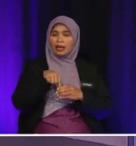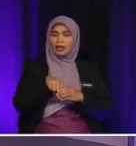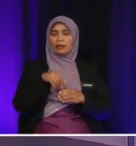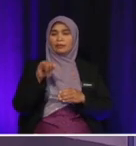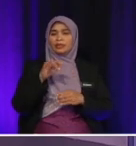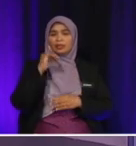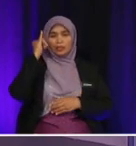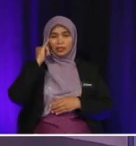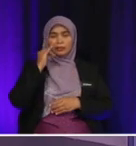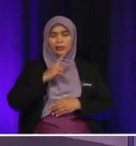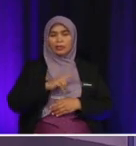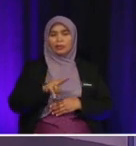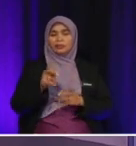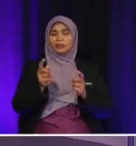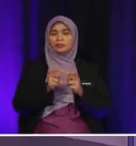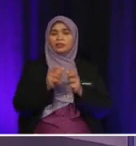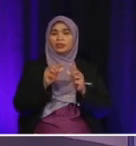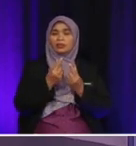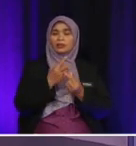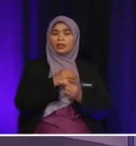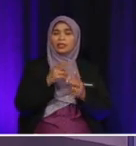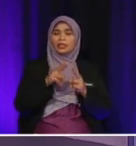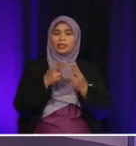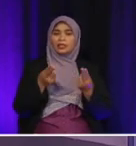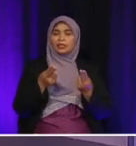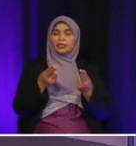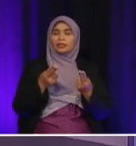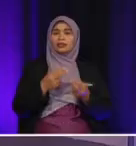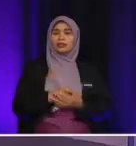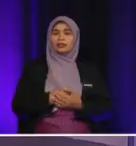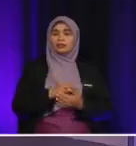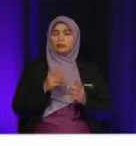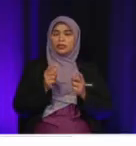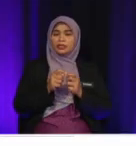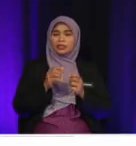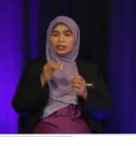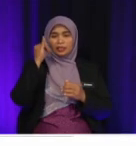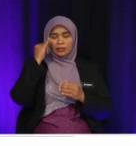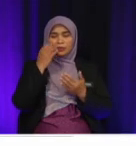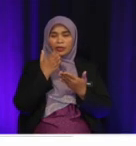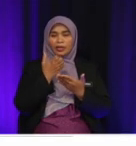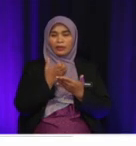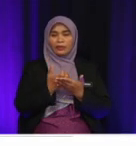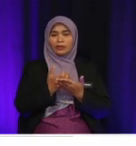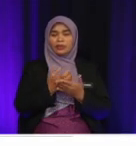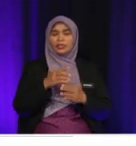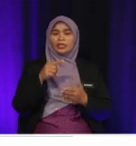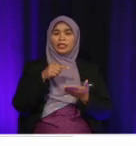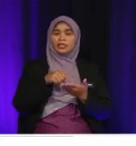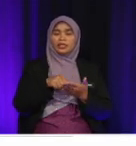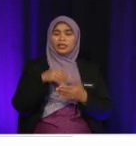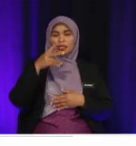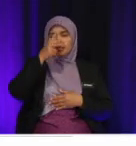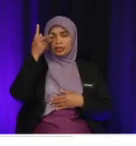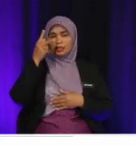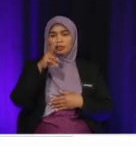seperti al-quran dan hadis juga ilmu yang berkaitan dengan kehidupan seperti ilmu ekonomi dan pentadbiran hal ini adalah kerana kedua-dua ilmu